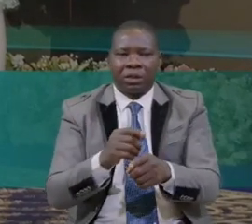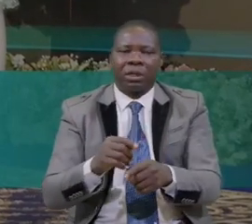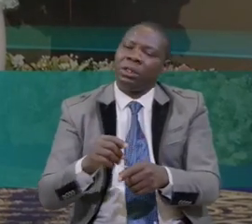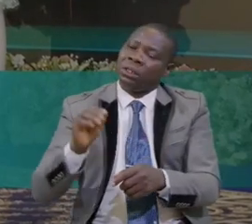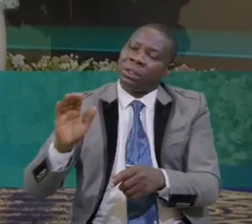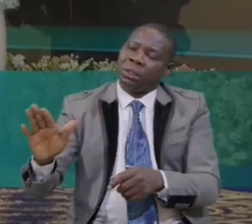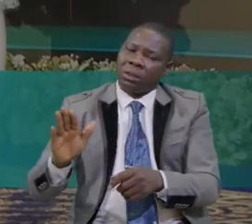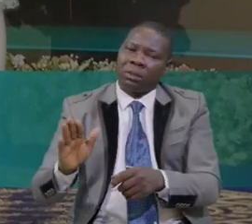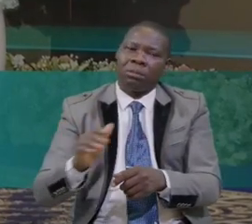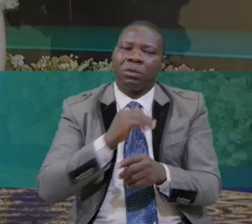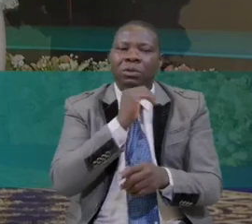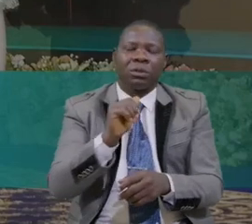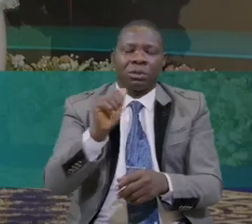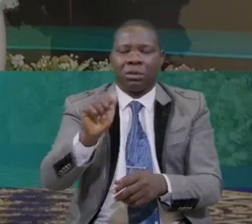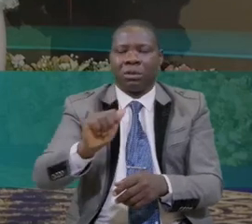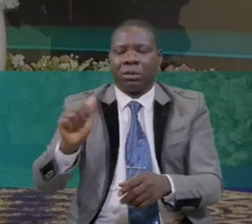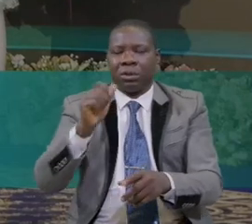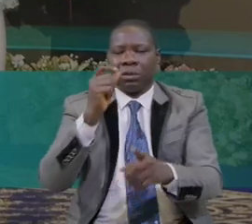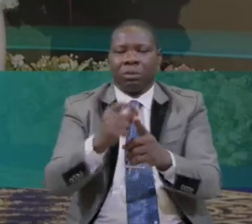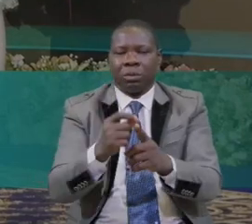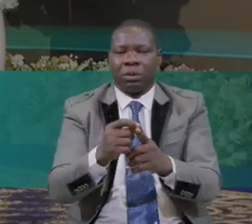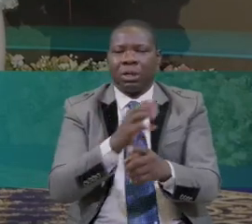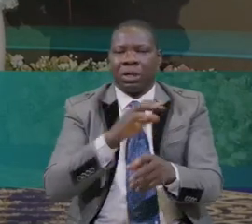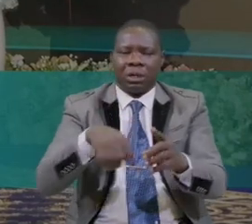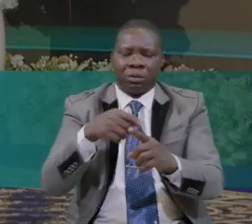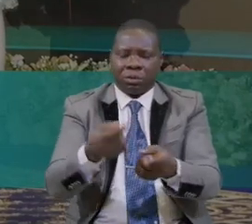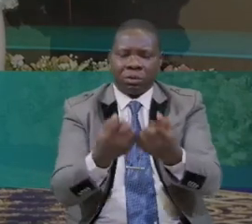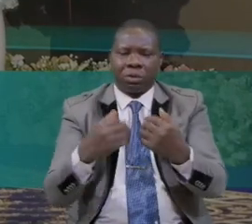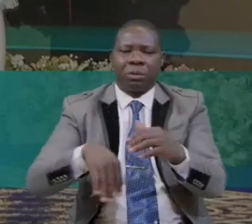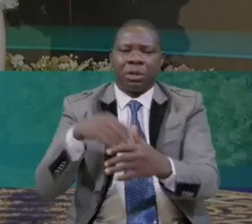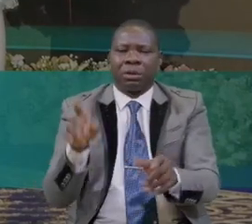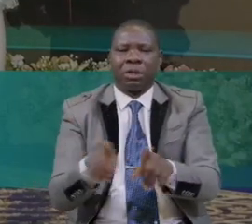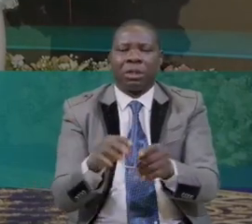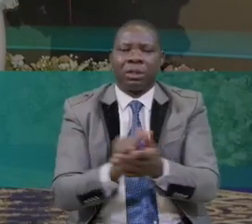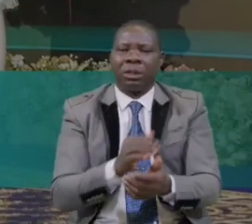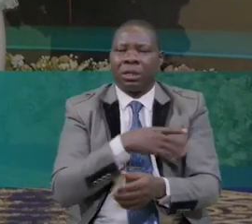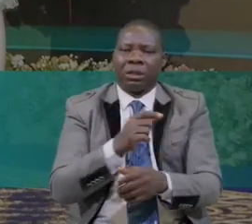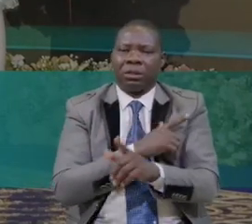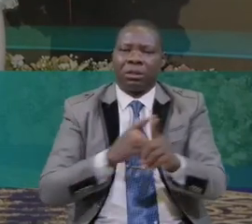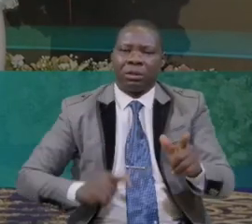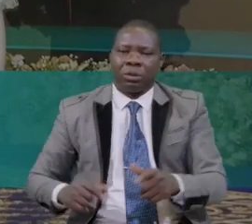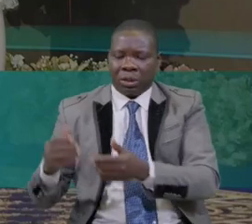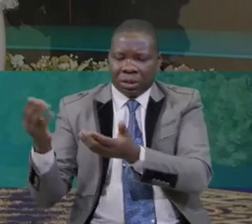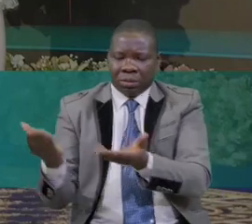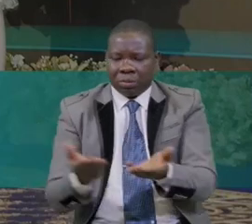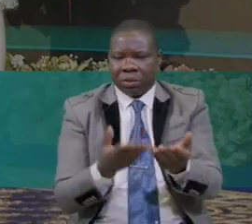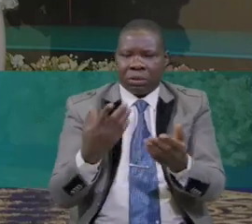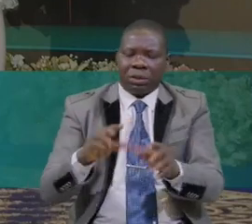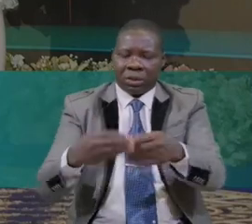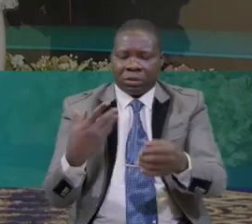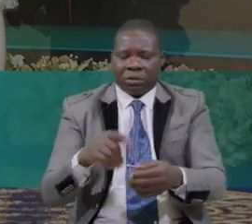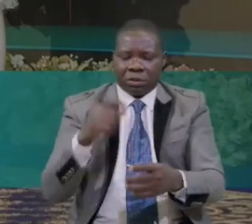lui répondit rien. Quand vous sortez de cette manière et le Seigneur vous donne la